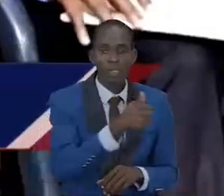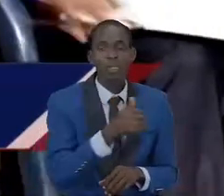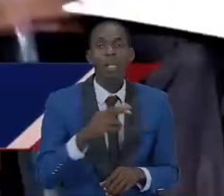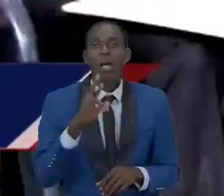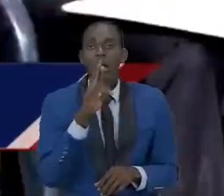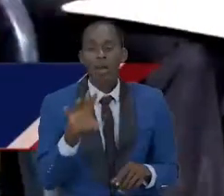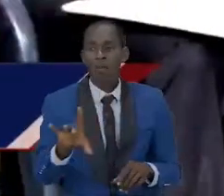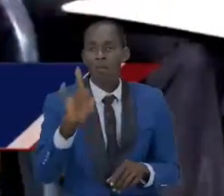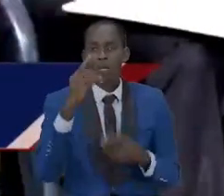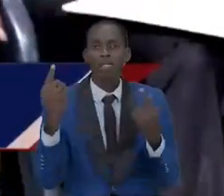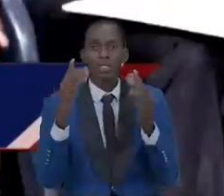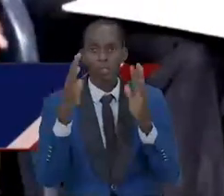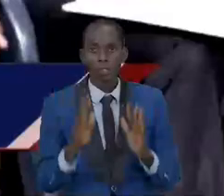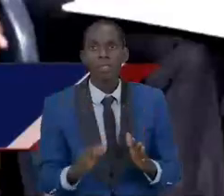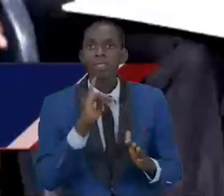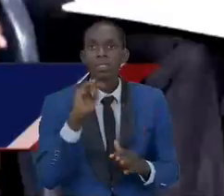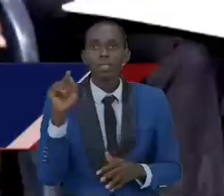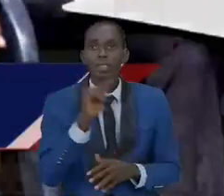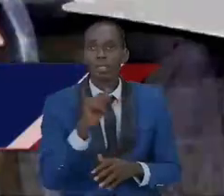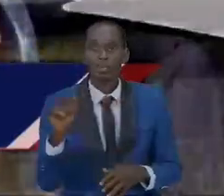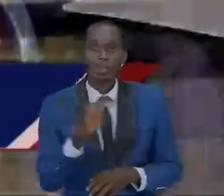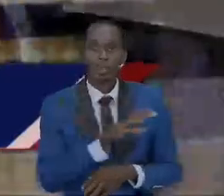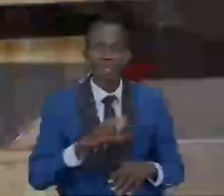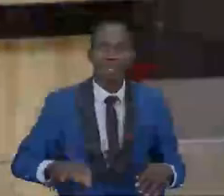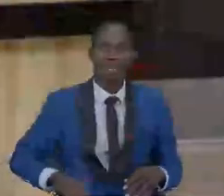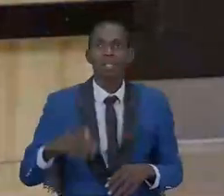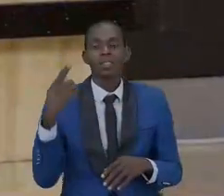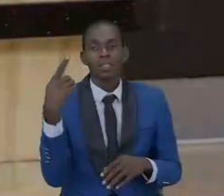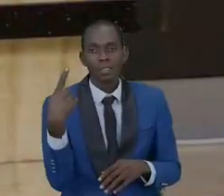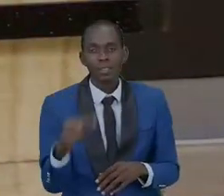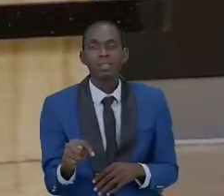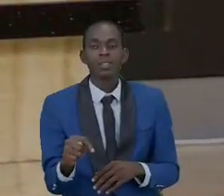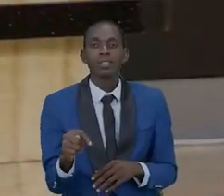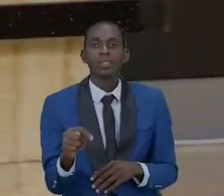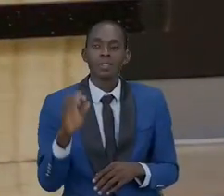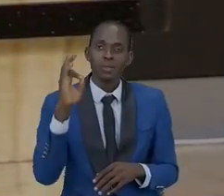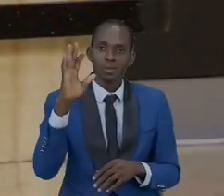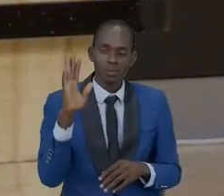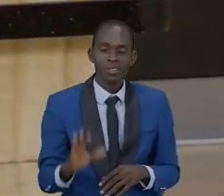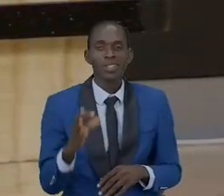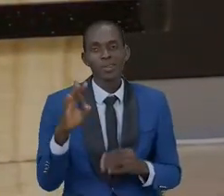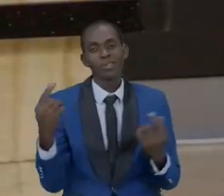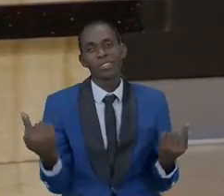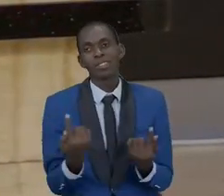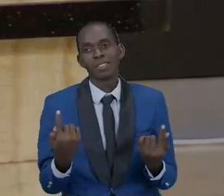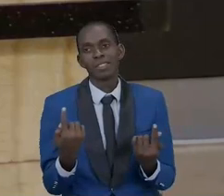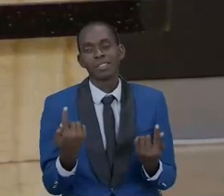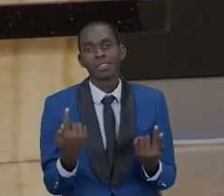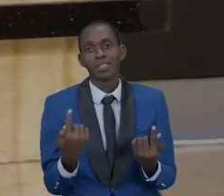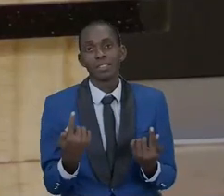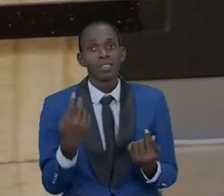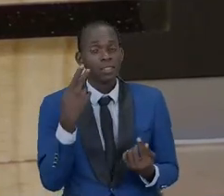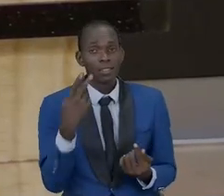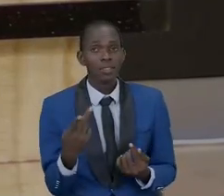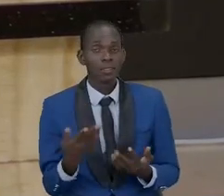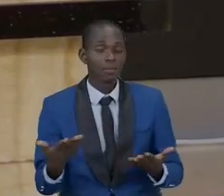détruite je me constitue moi-même intrangresseur car c'est par la loi que je suis mort à la